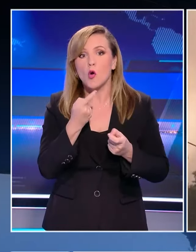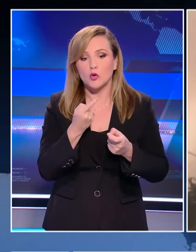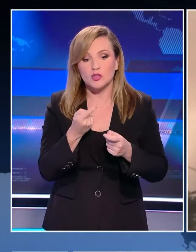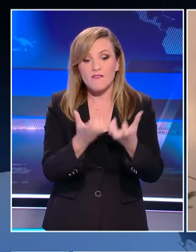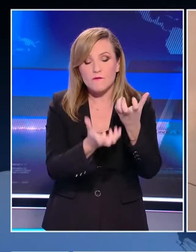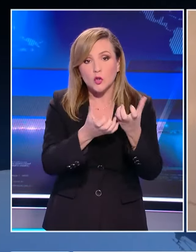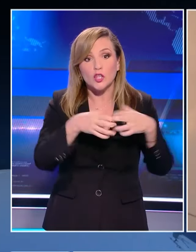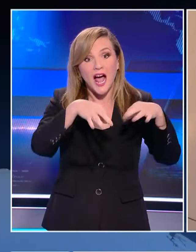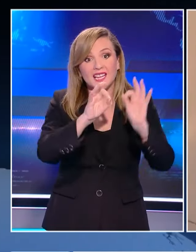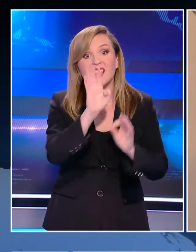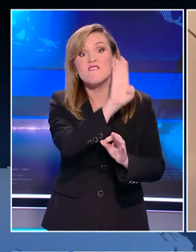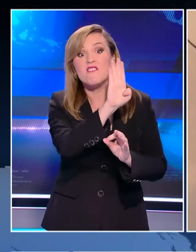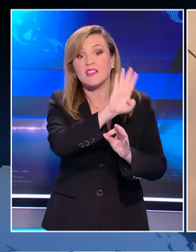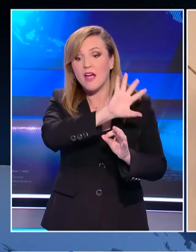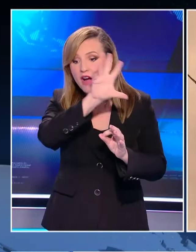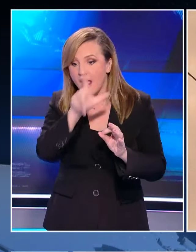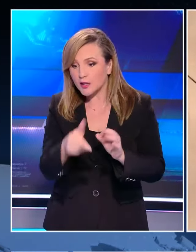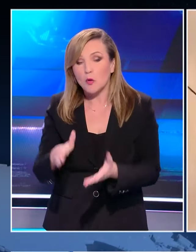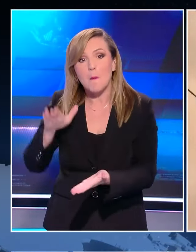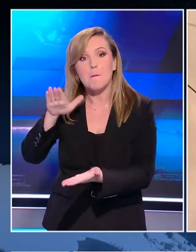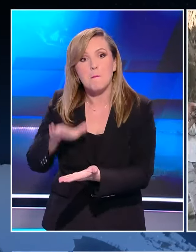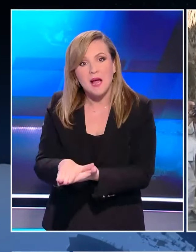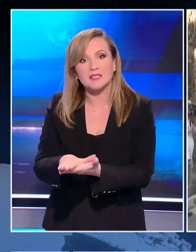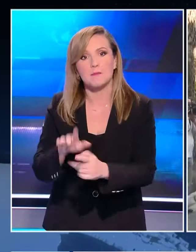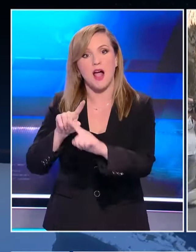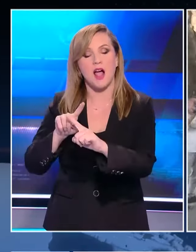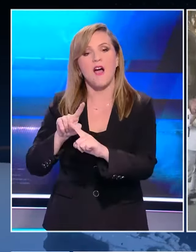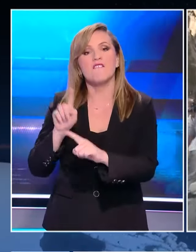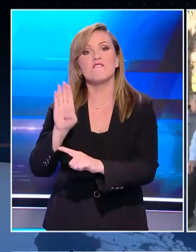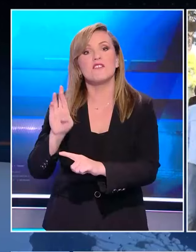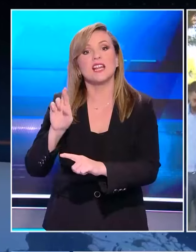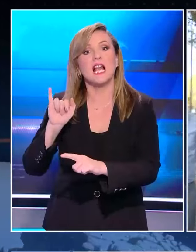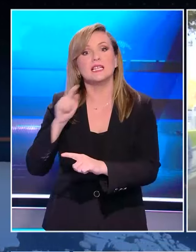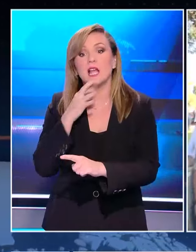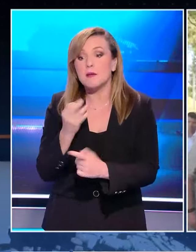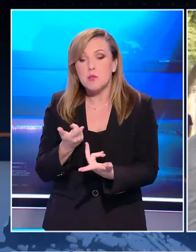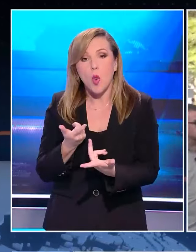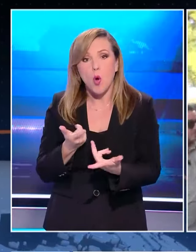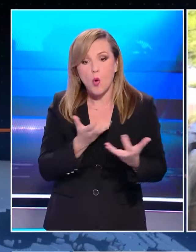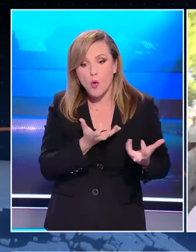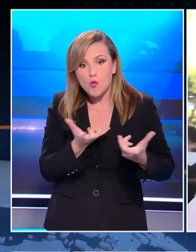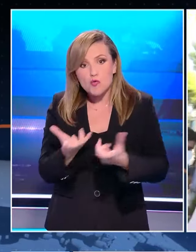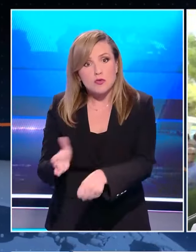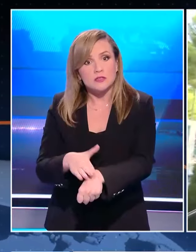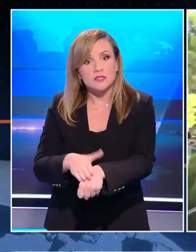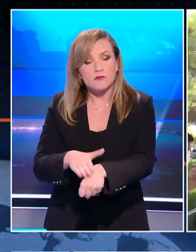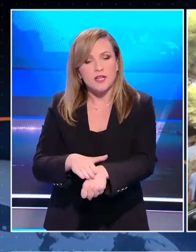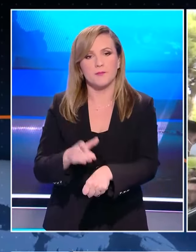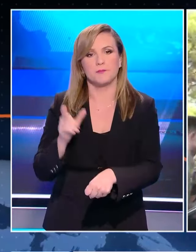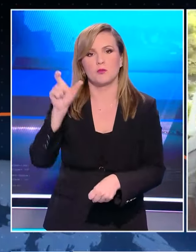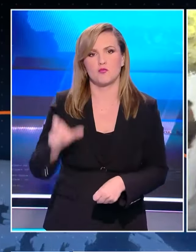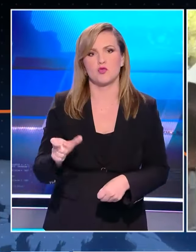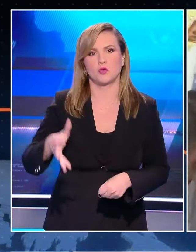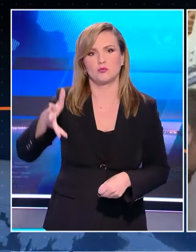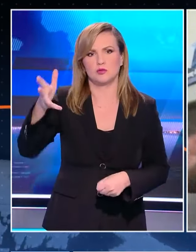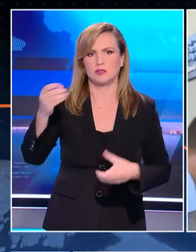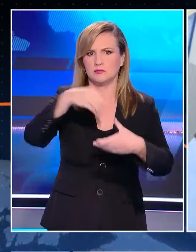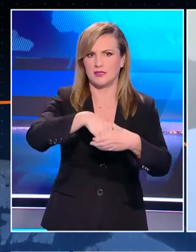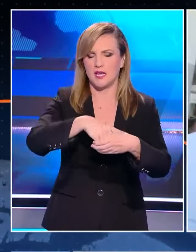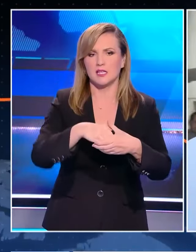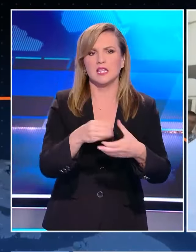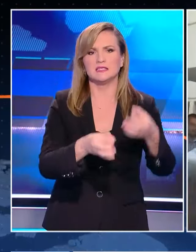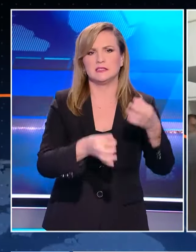Βαρνάβα έφτασε μέχρι το πάτημα Βρυλισσίων, ο Κυριάκος Μητσοτάκης συμμετείχε στη σύσκεψη που έγινε χθες το απόγευμα στην Πεντέλη με στενούς